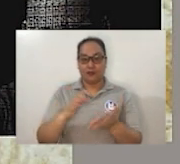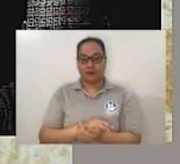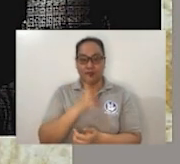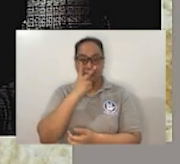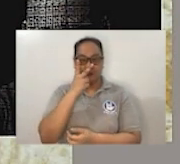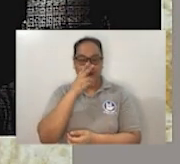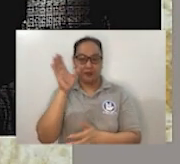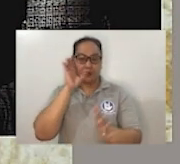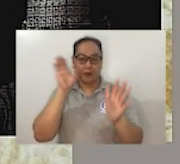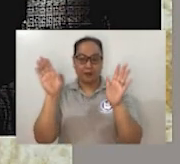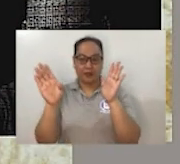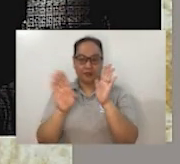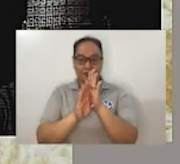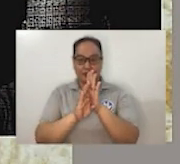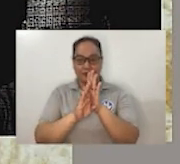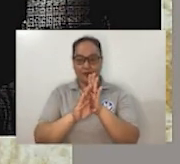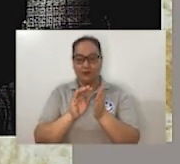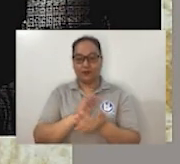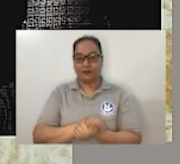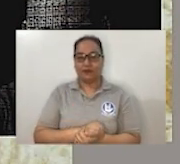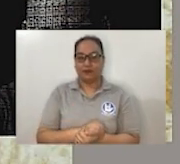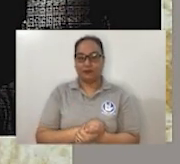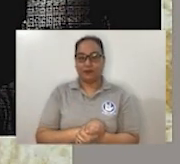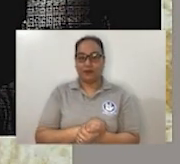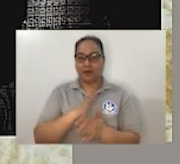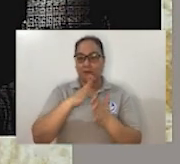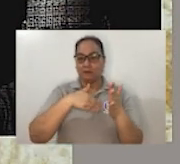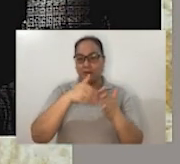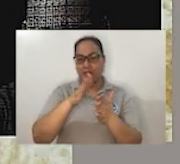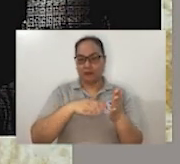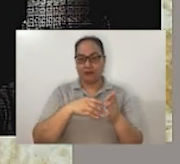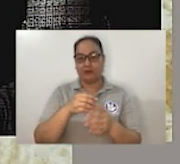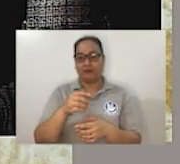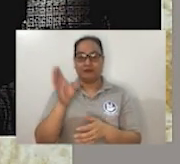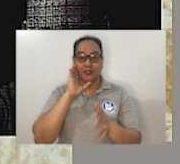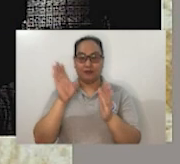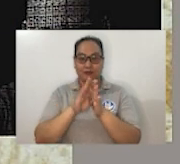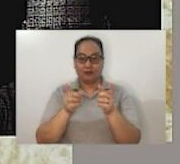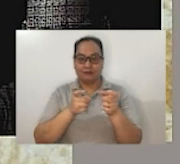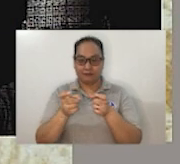ibibigay ko ang mga files at tutorial nito.